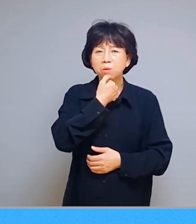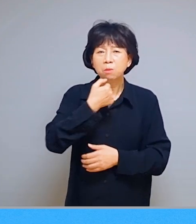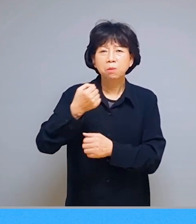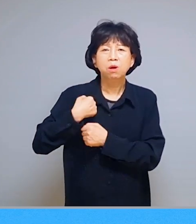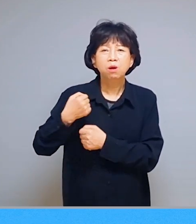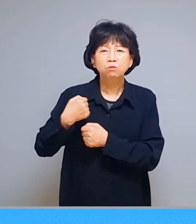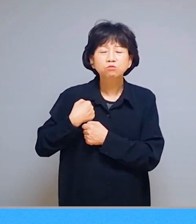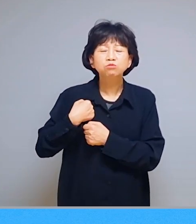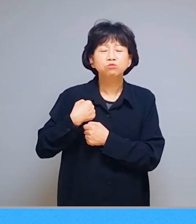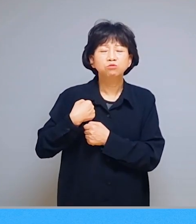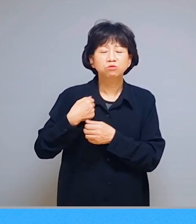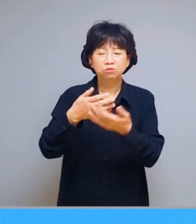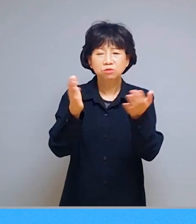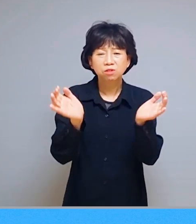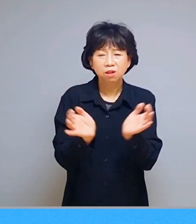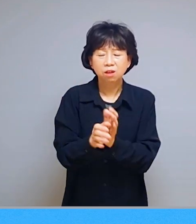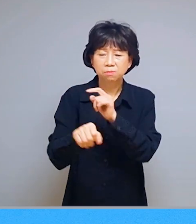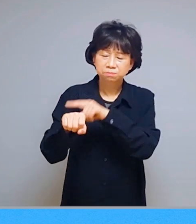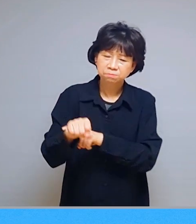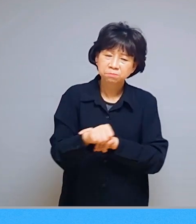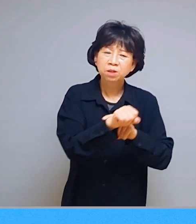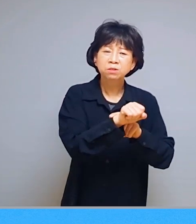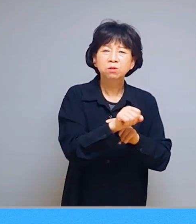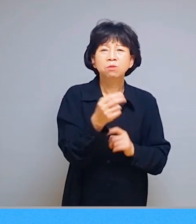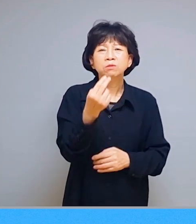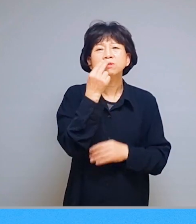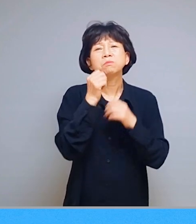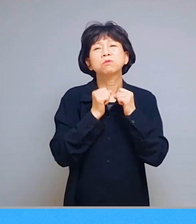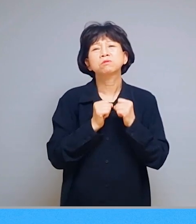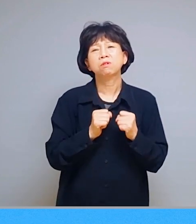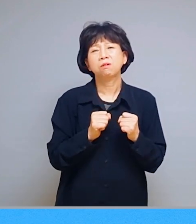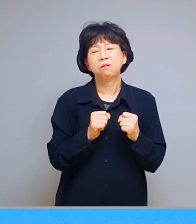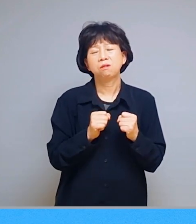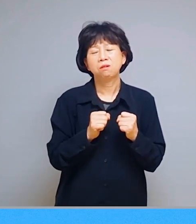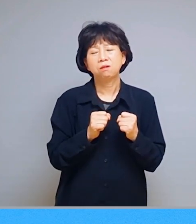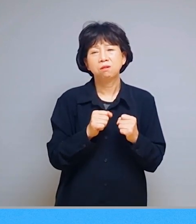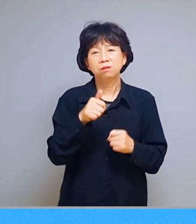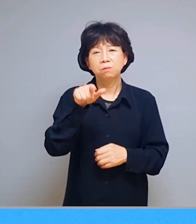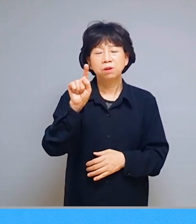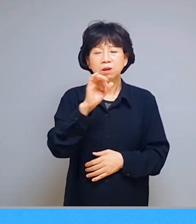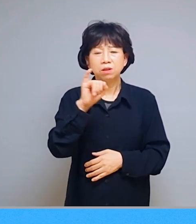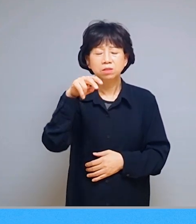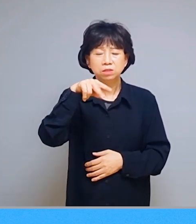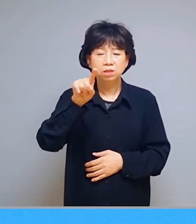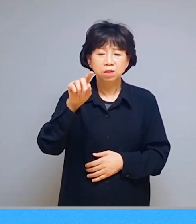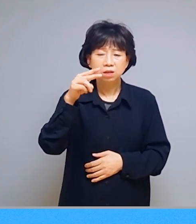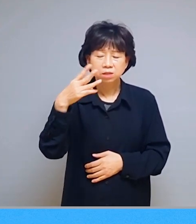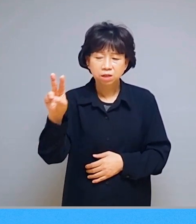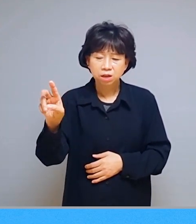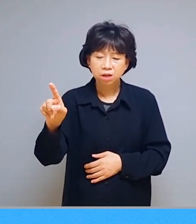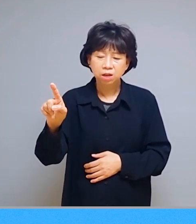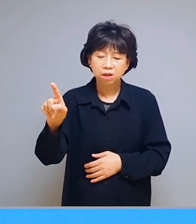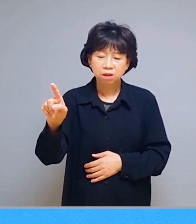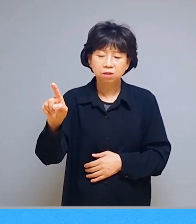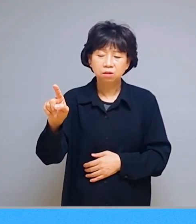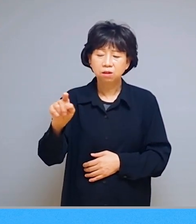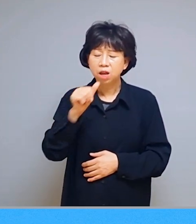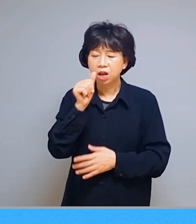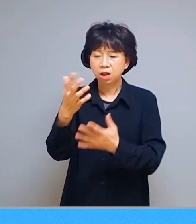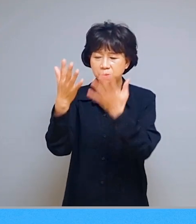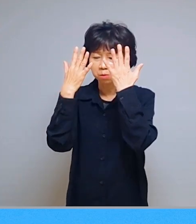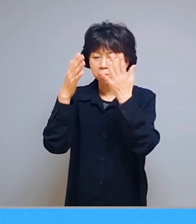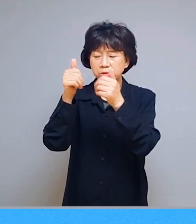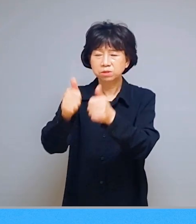바람에 가까스로 체포되면서 살았어요. 이후 가이사랴 감옥에서 재판을 받았겠죠.